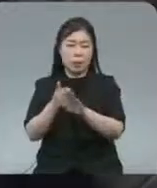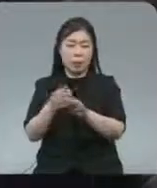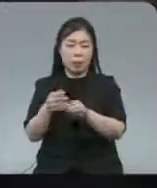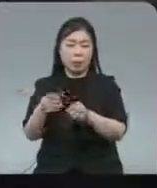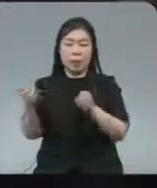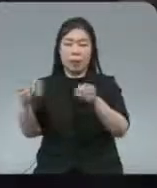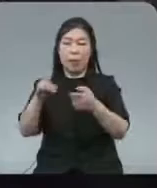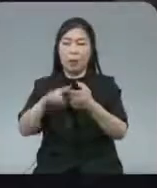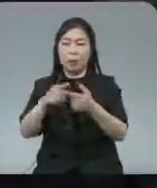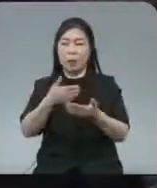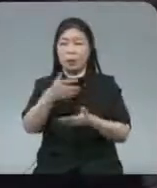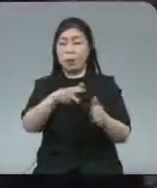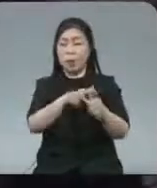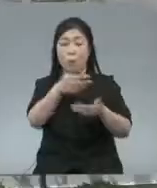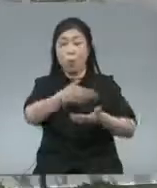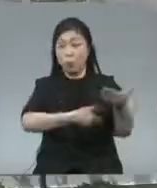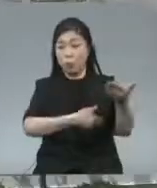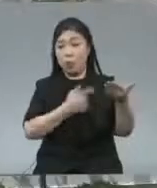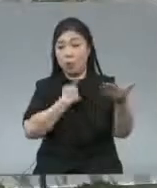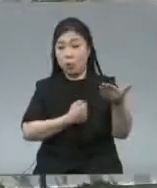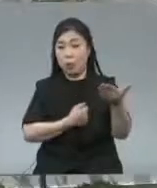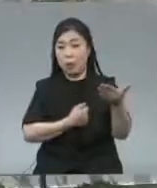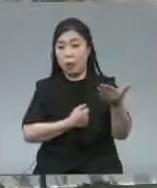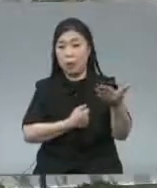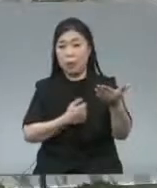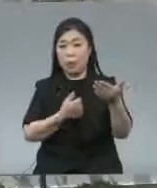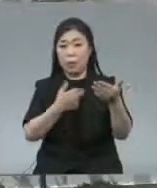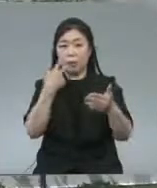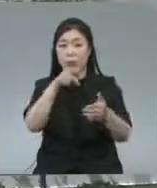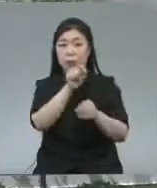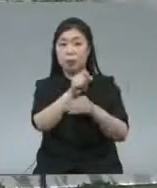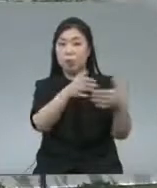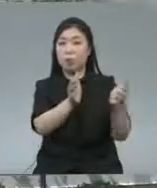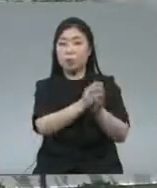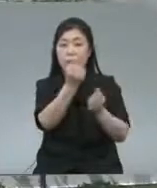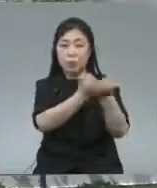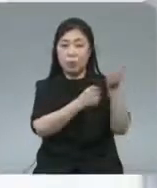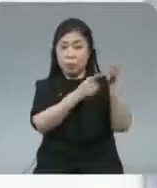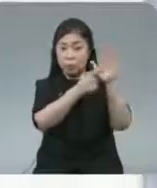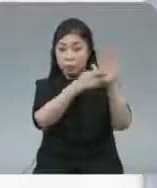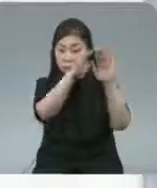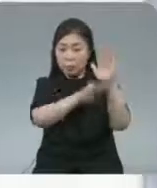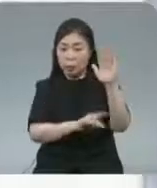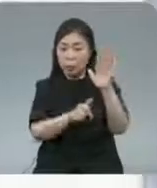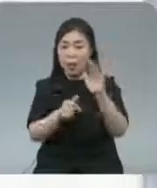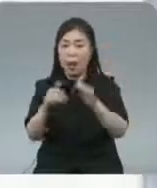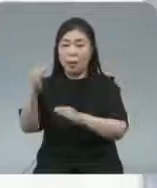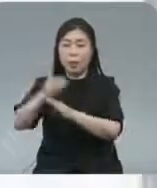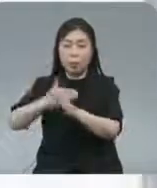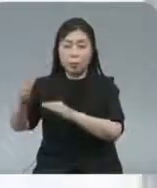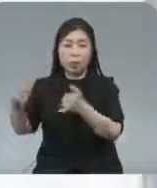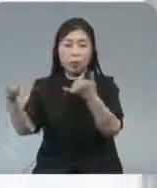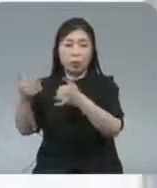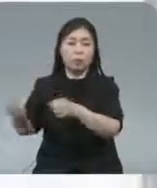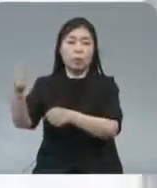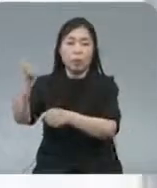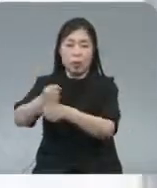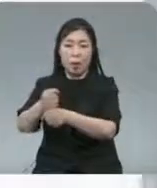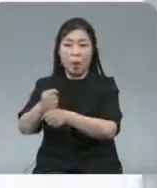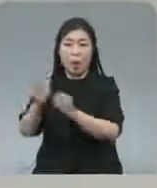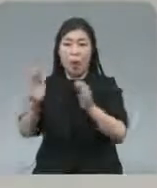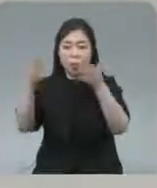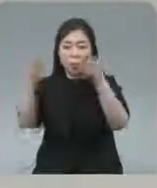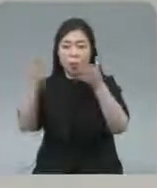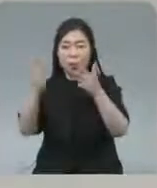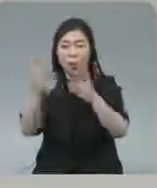Korea Selatan mengatakan bahwa kedua Korea saat ini tengah mendiskusikan pelaksanaan Konferensi Tingkat Tinggi antar Korea sejak